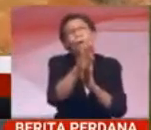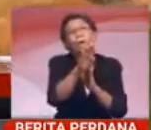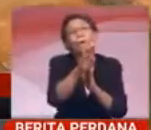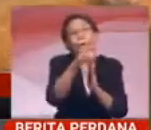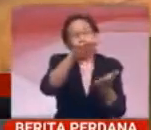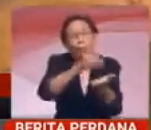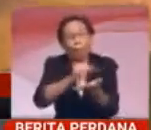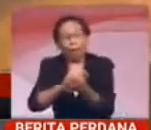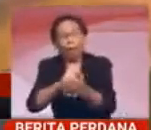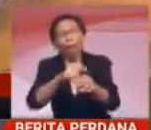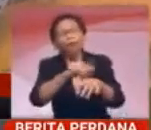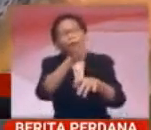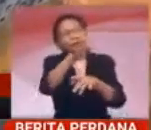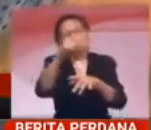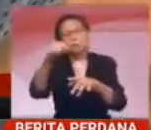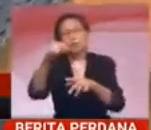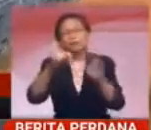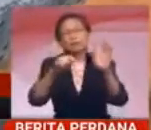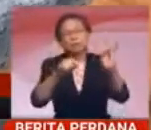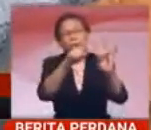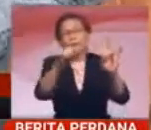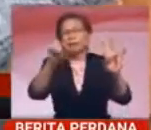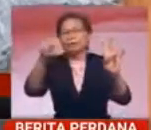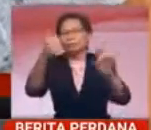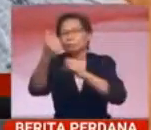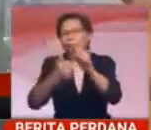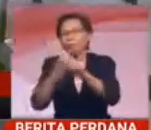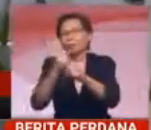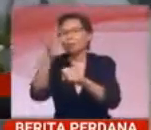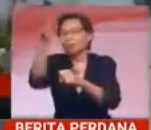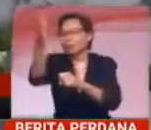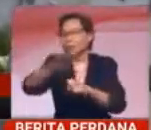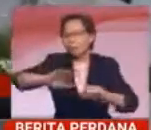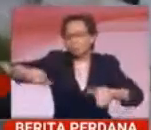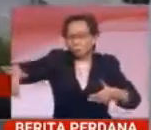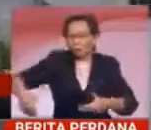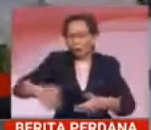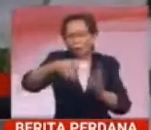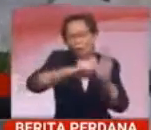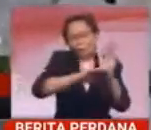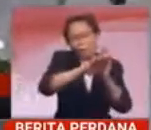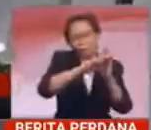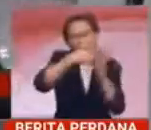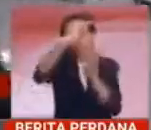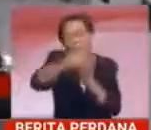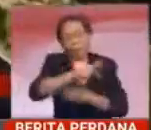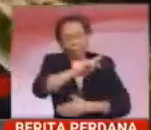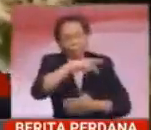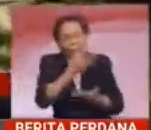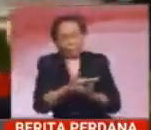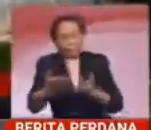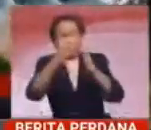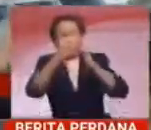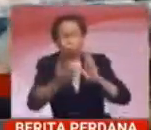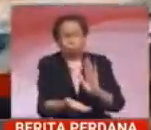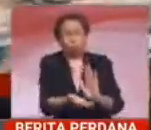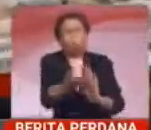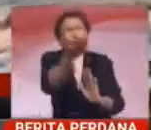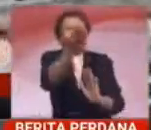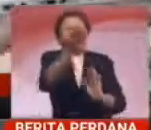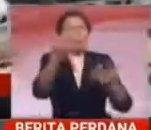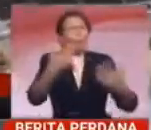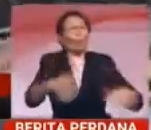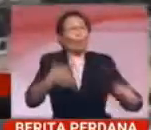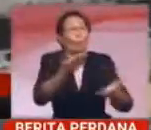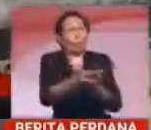bagi tempo 7 Hingga 10 tahun Dalam pada itu Beliau berkata pengenalan pencana menerus campaign pemilikan rumah meningkatkan lagi